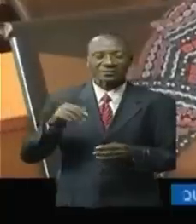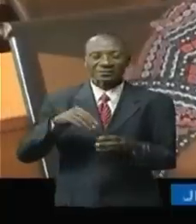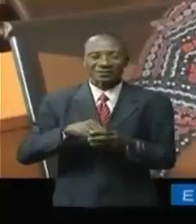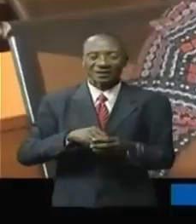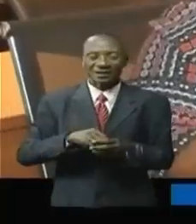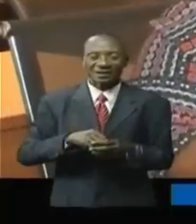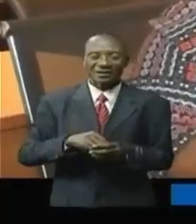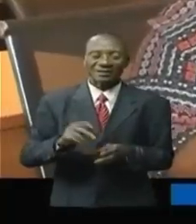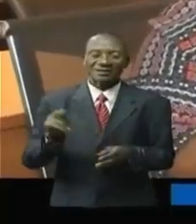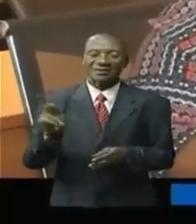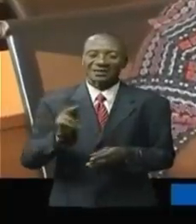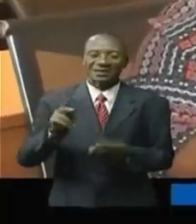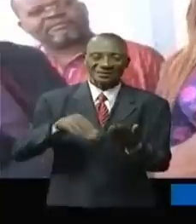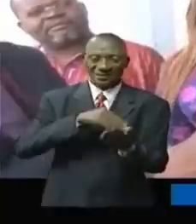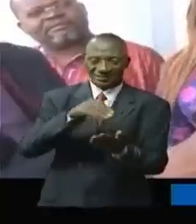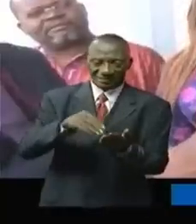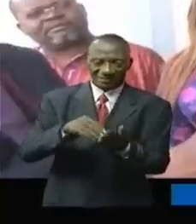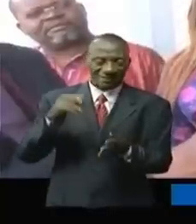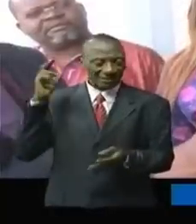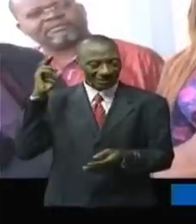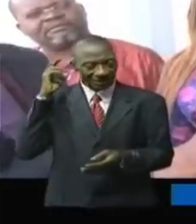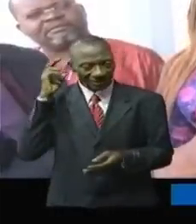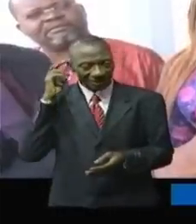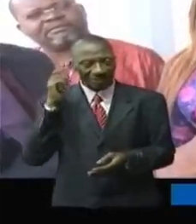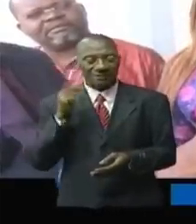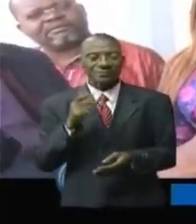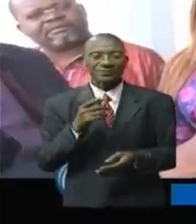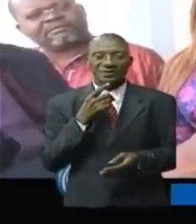l'ENF, nous l'inscrivons dans le cadre de